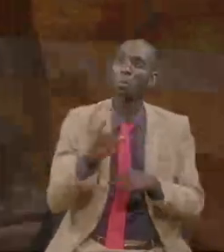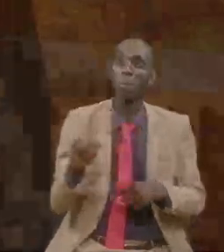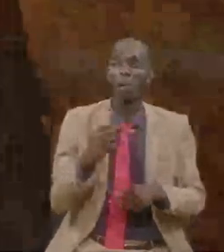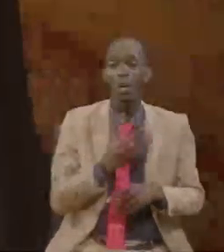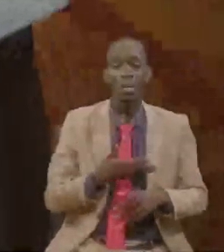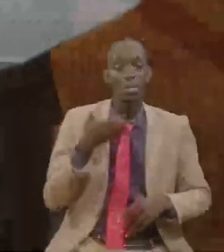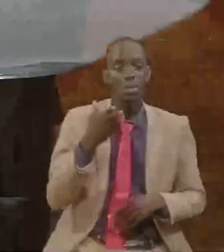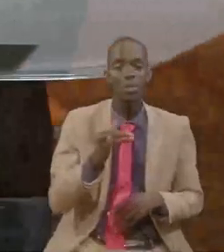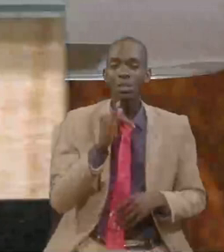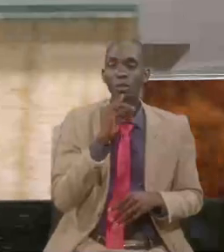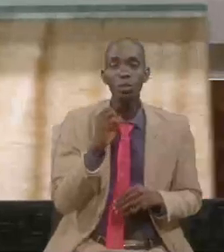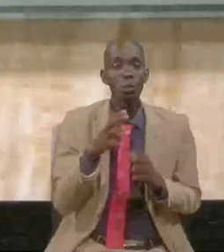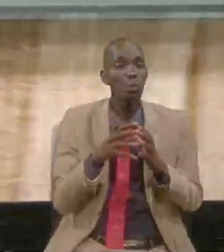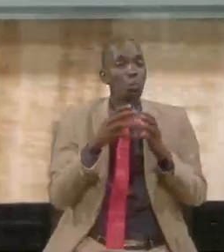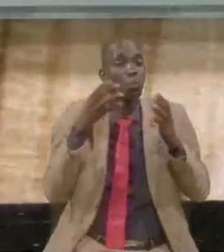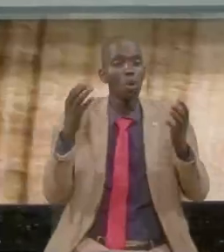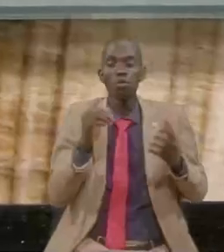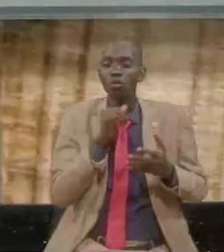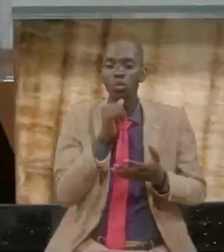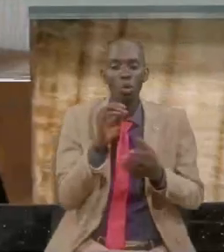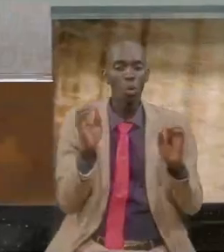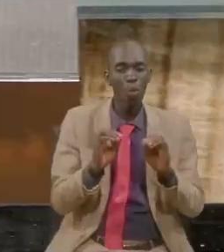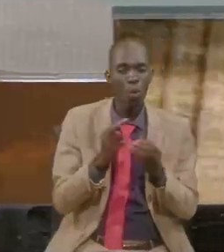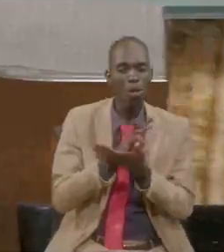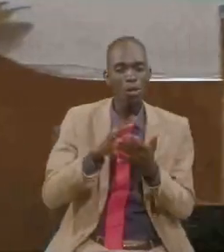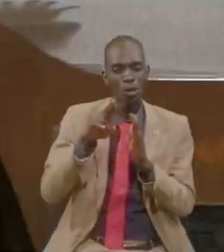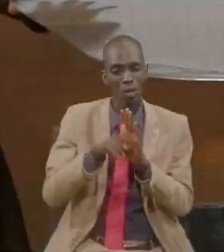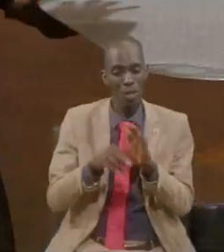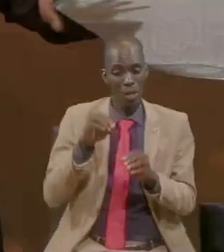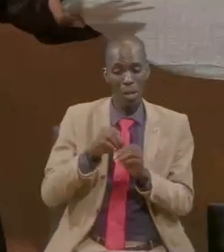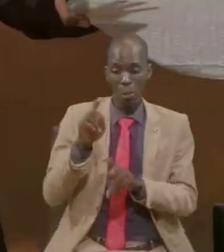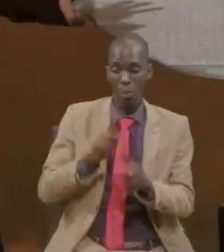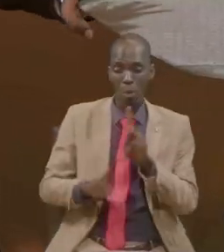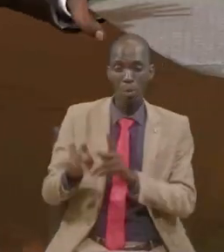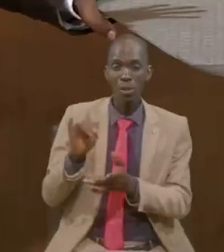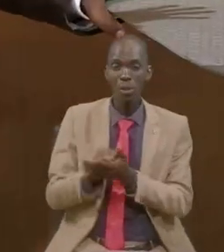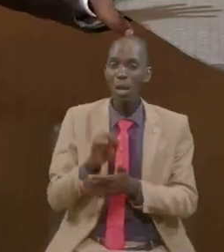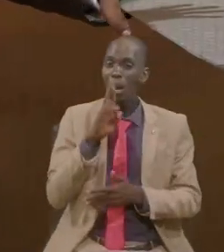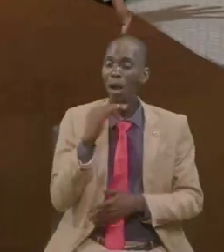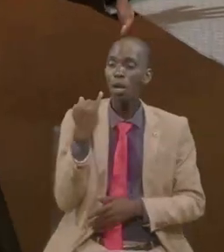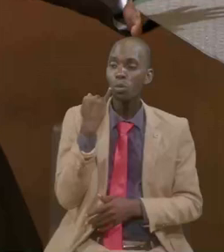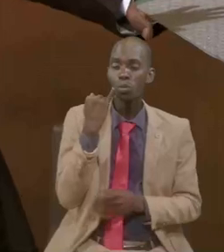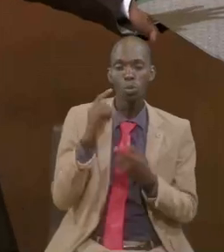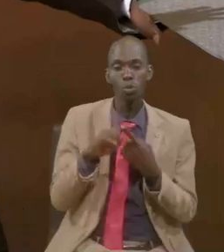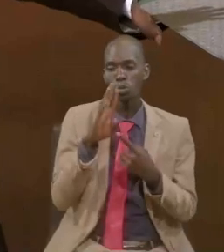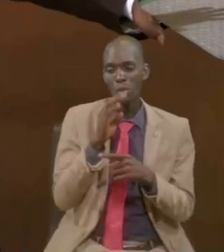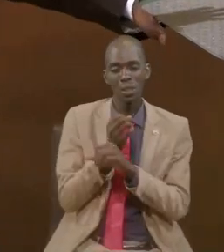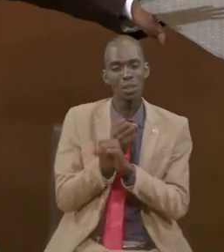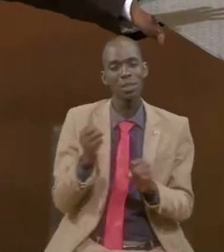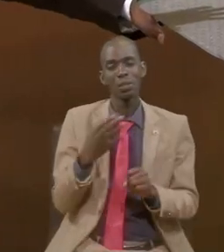Seigneur. Et il y a beaucoup d'injustices dans la vie des gens qui doivent être sauvés et